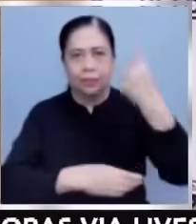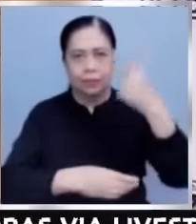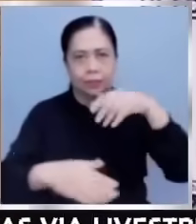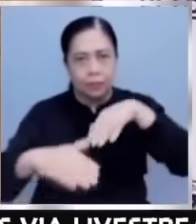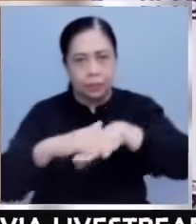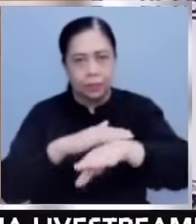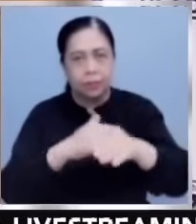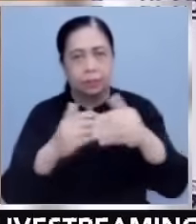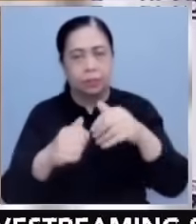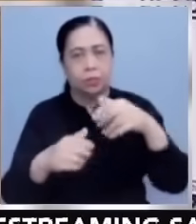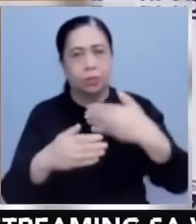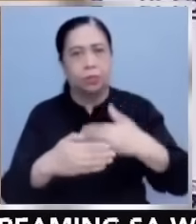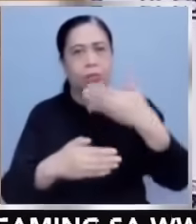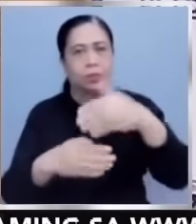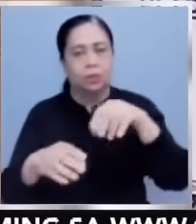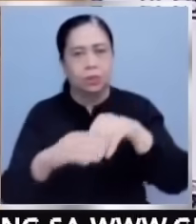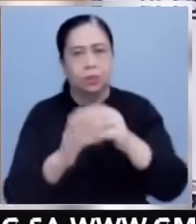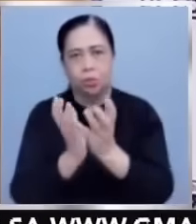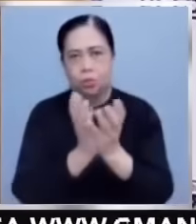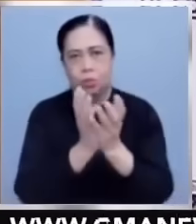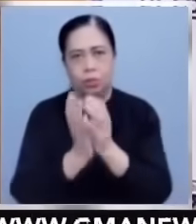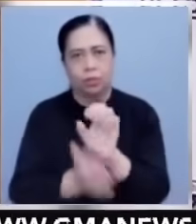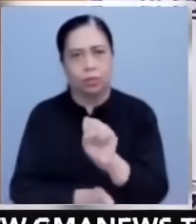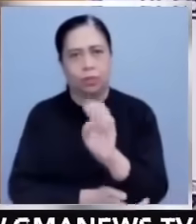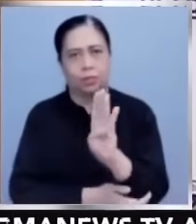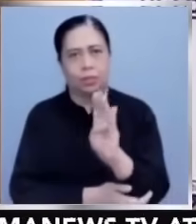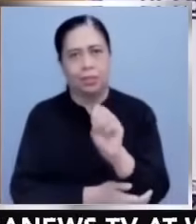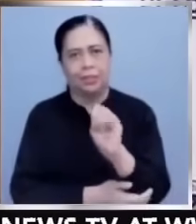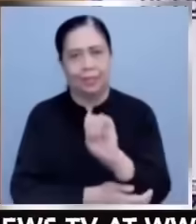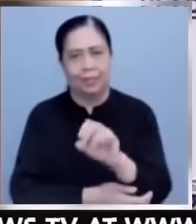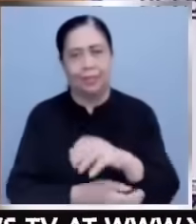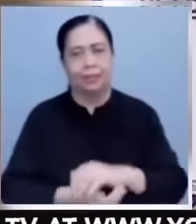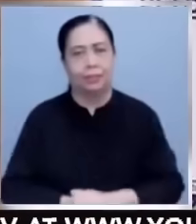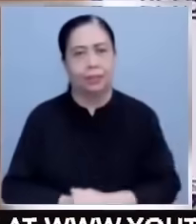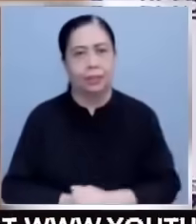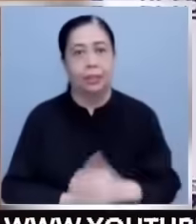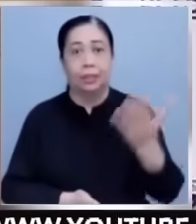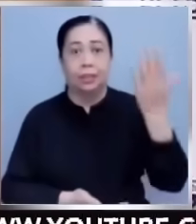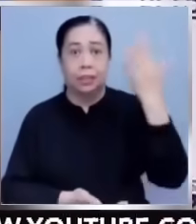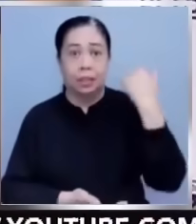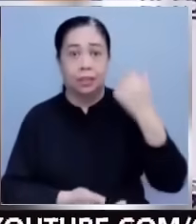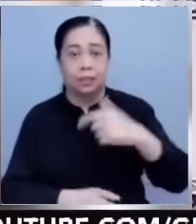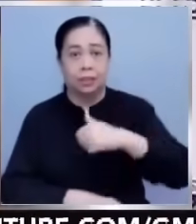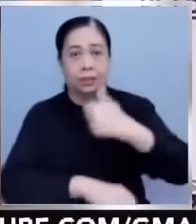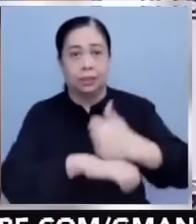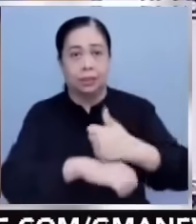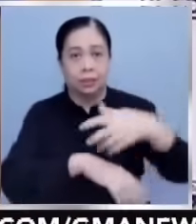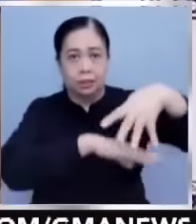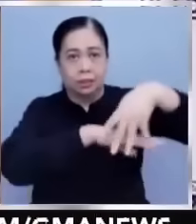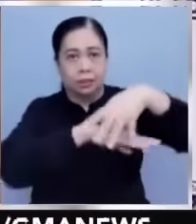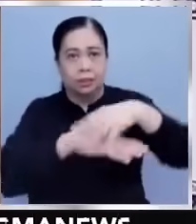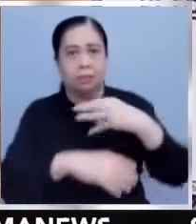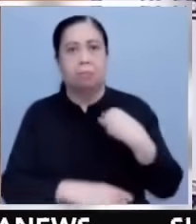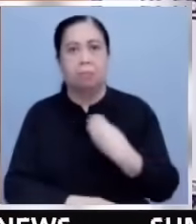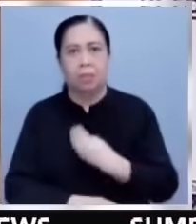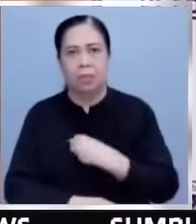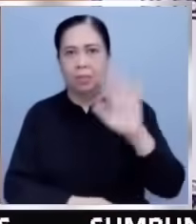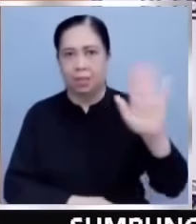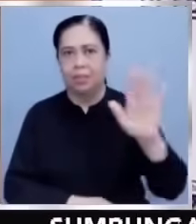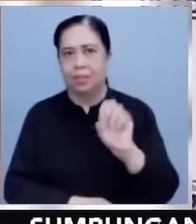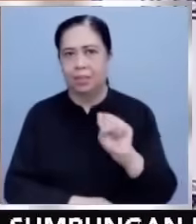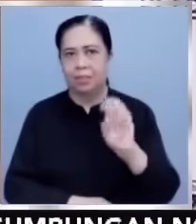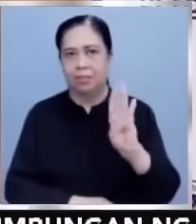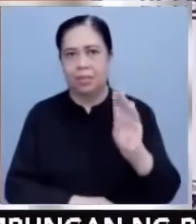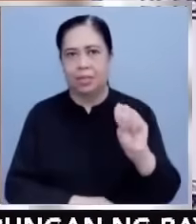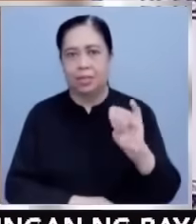ang makapasok sa komunidad ng SBSI sa Sityo Kapihan. Dati ang nakapwesto dyan sa kubo ay mga miyembro ng SBSI pero ngayon